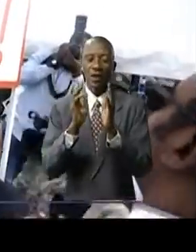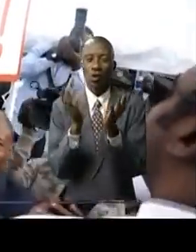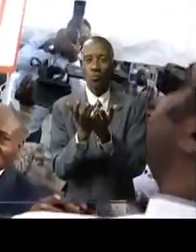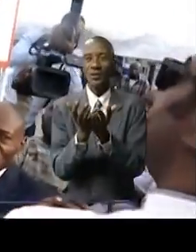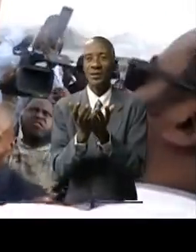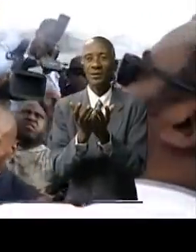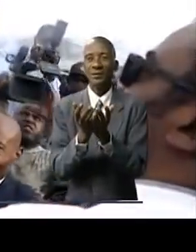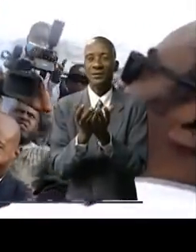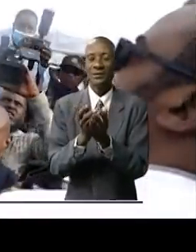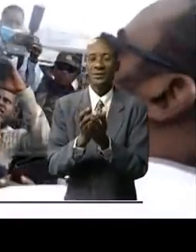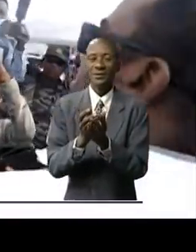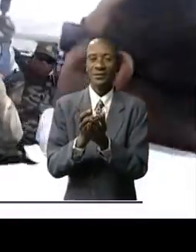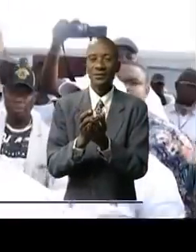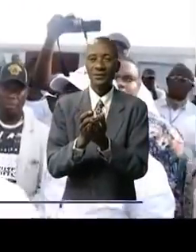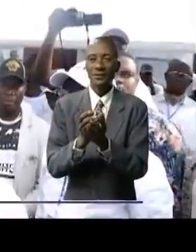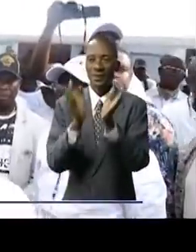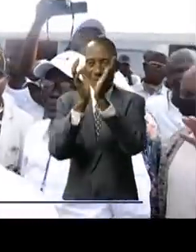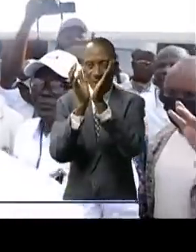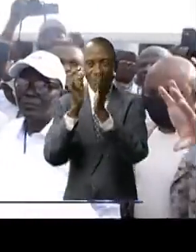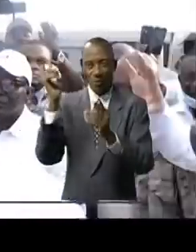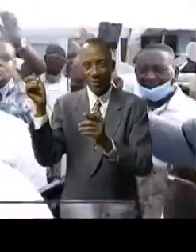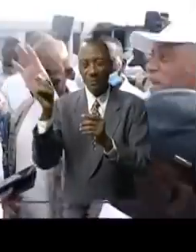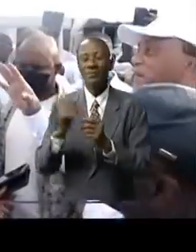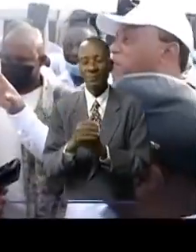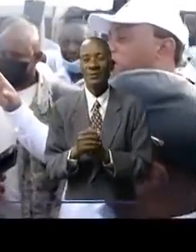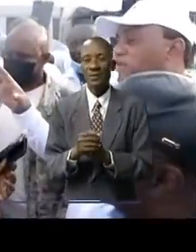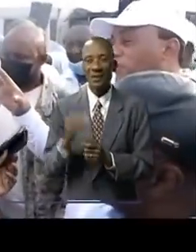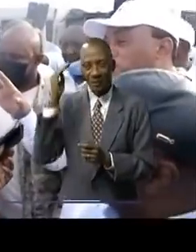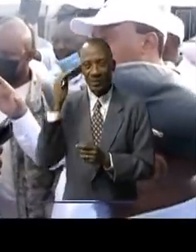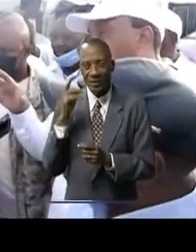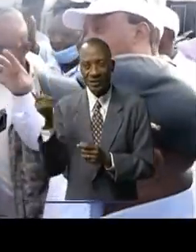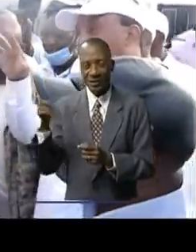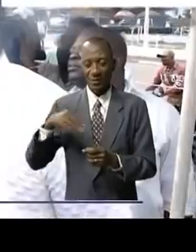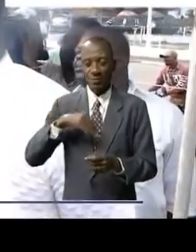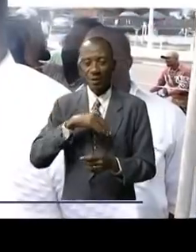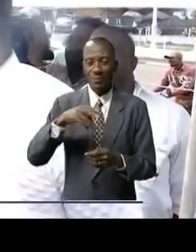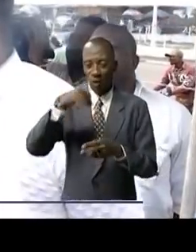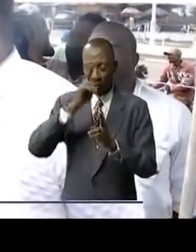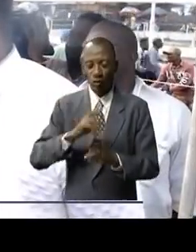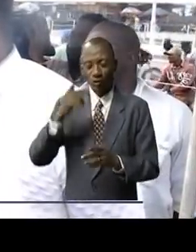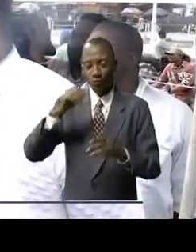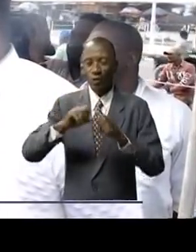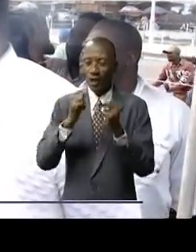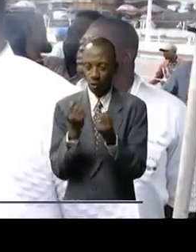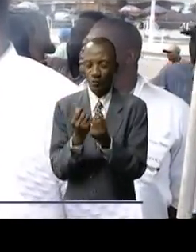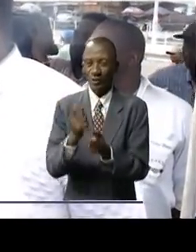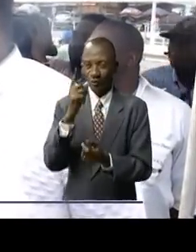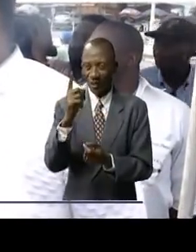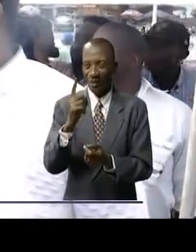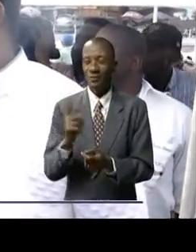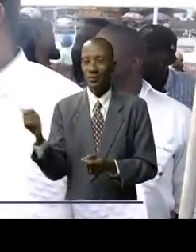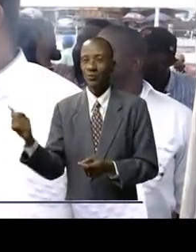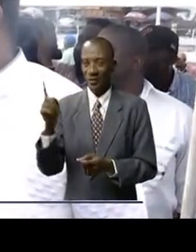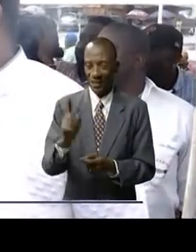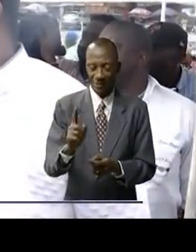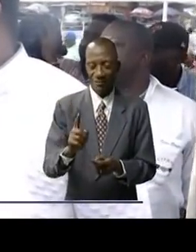sera une jonction des Quinoises et Quinois, Jean-Pierre Liaou, membre d'honneur de cette association, n'a pas caché ses sentiments de